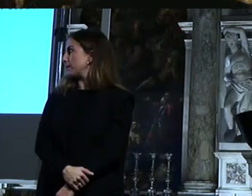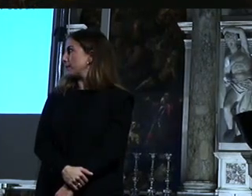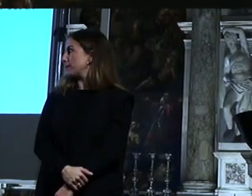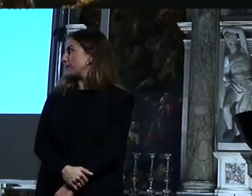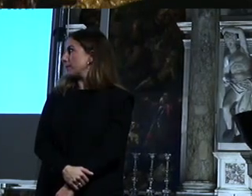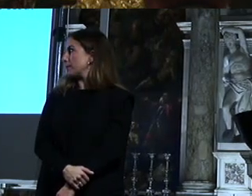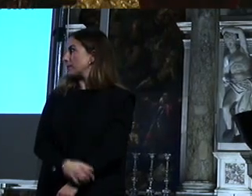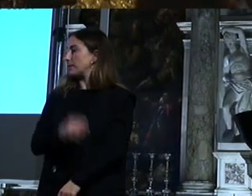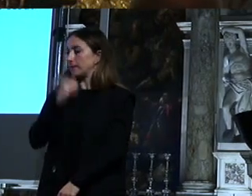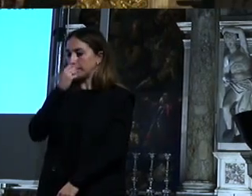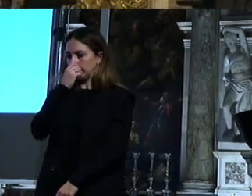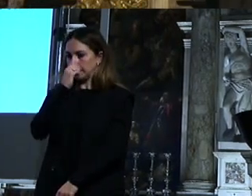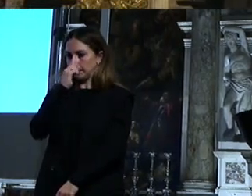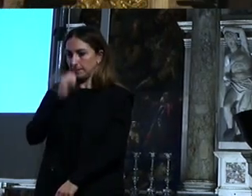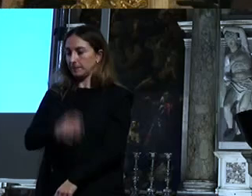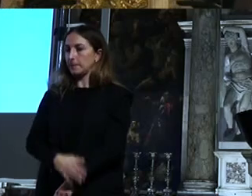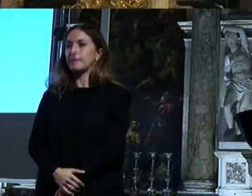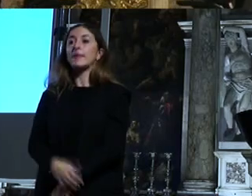Lettura delle motivazioni.